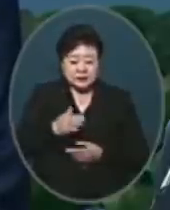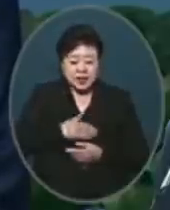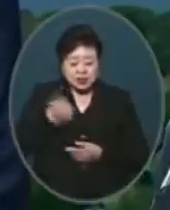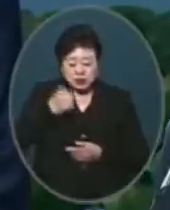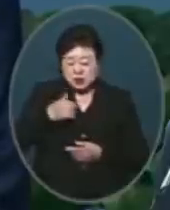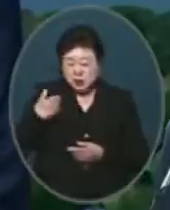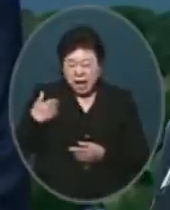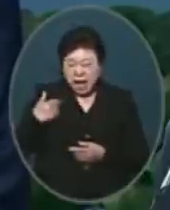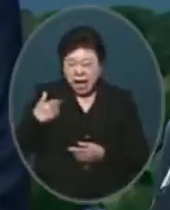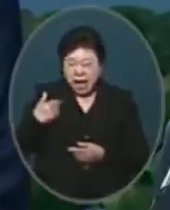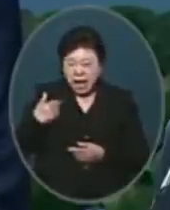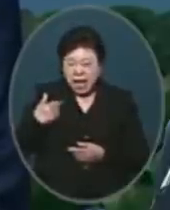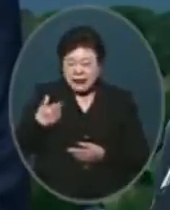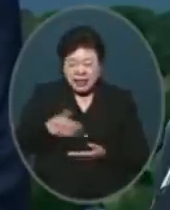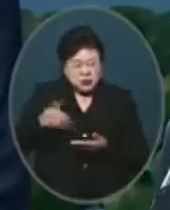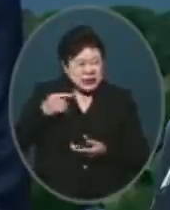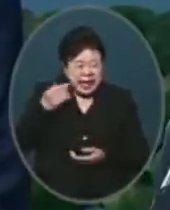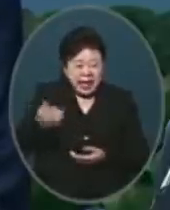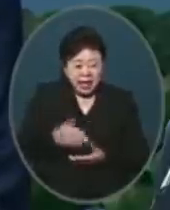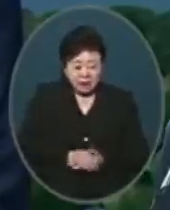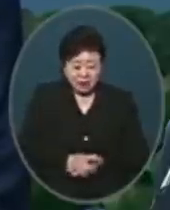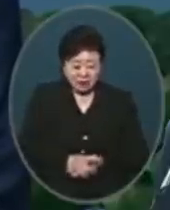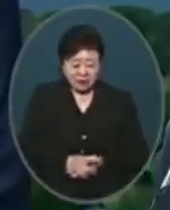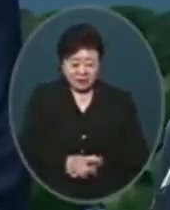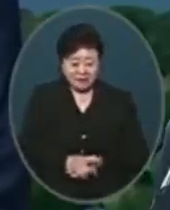내가 누군지도 모르고 날 쫓아내라 그러냐.